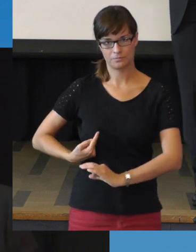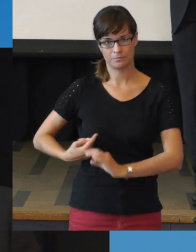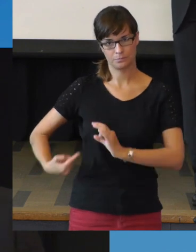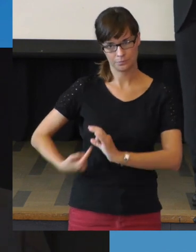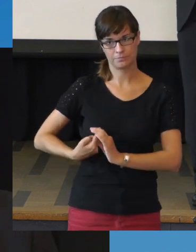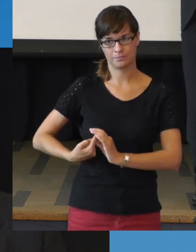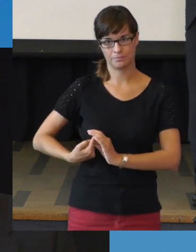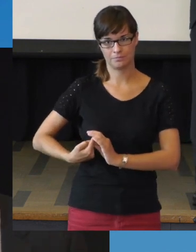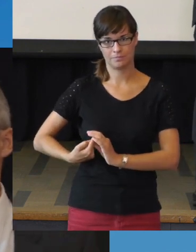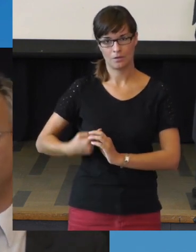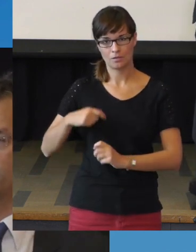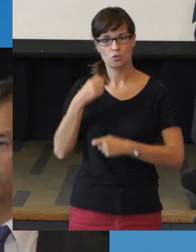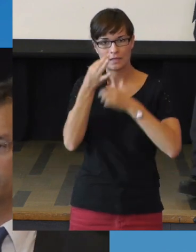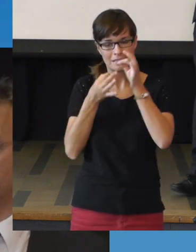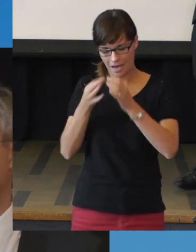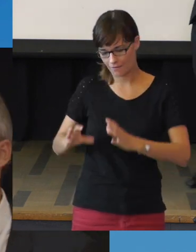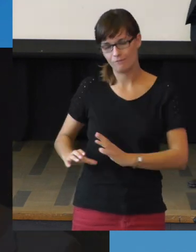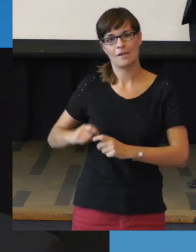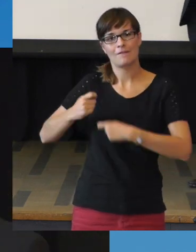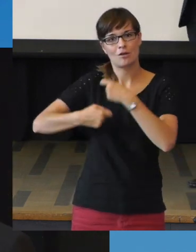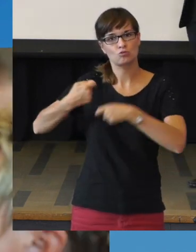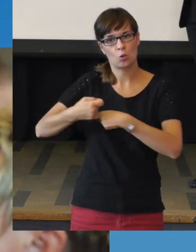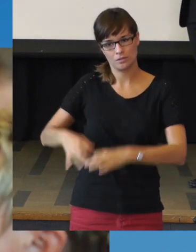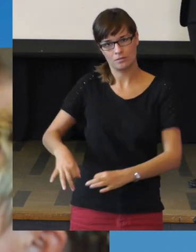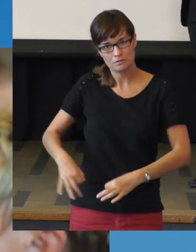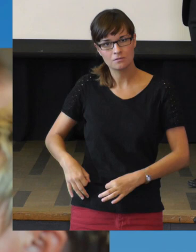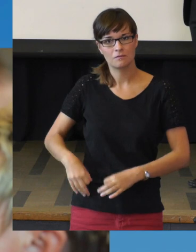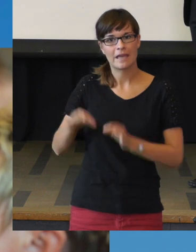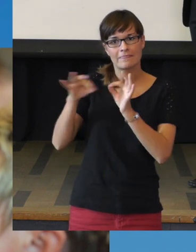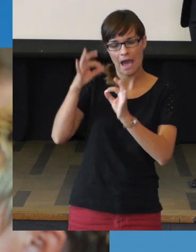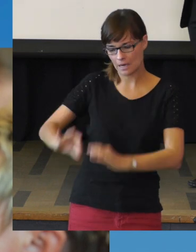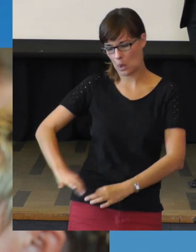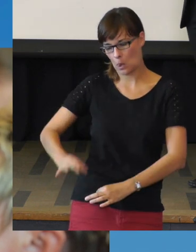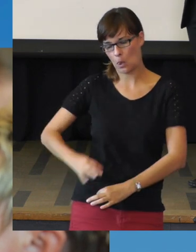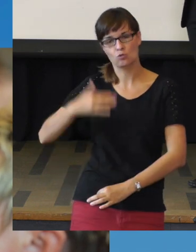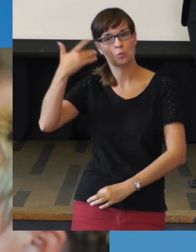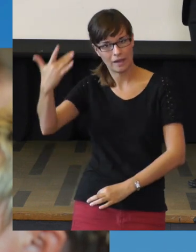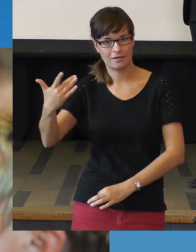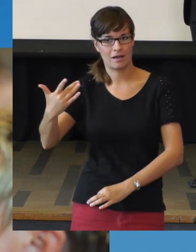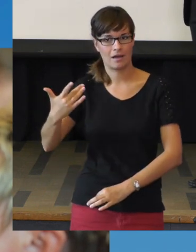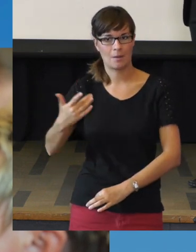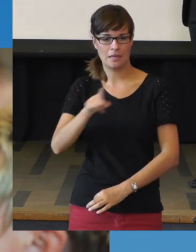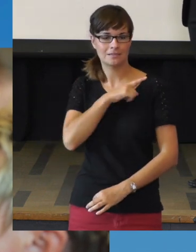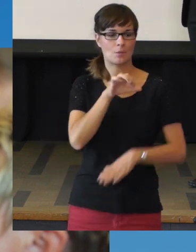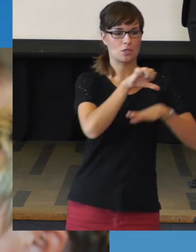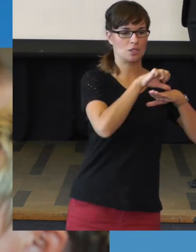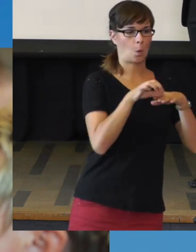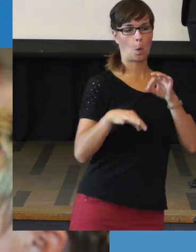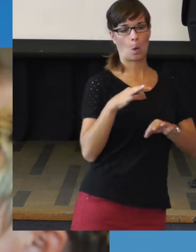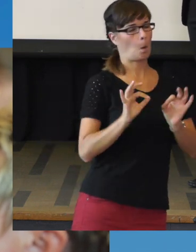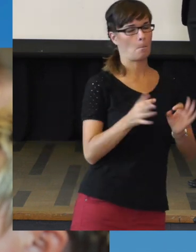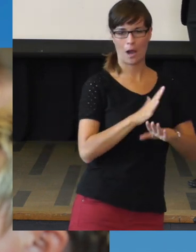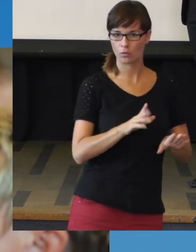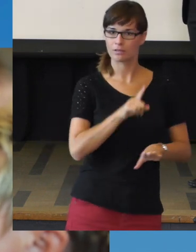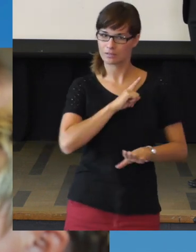nachher das Beingefäß wieder verschließen können. Das ist ein Faden- und Nadelsystem, sodass wir dafür auch keinen Chirurgen brauchen.